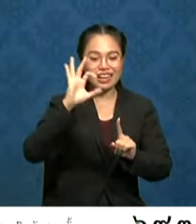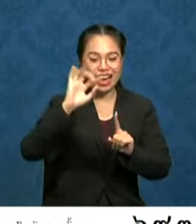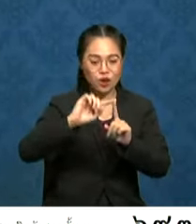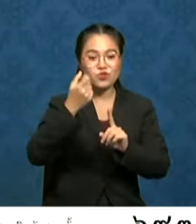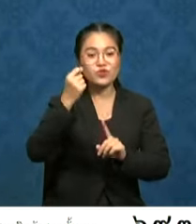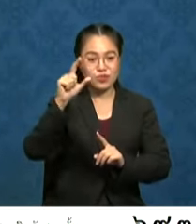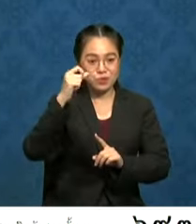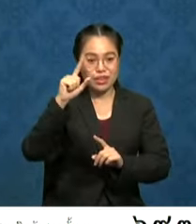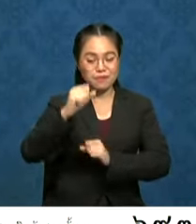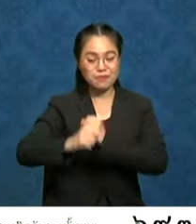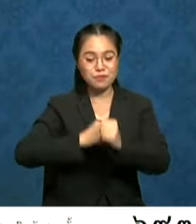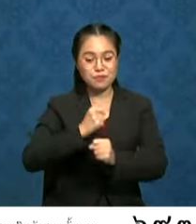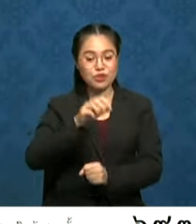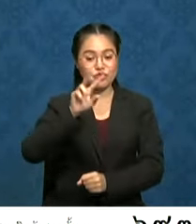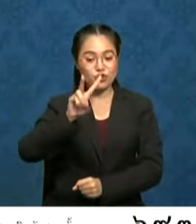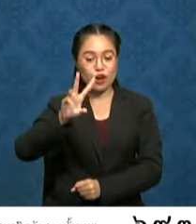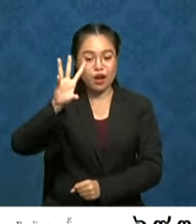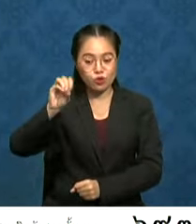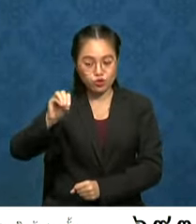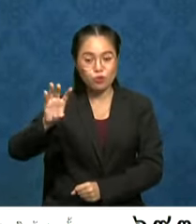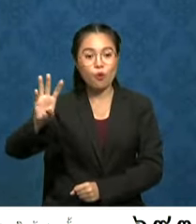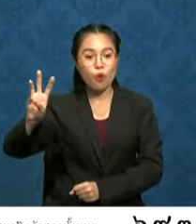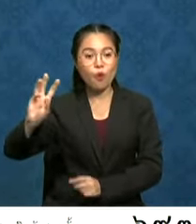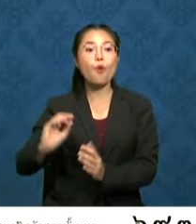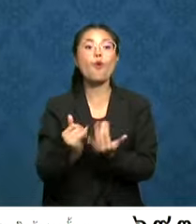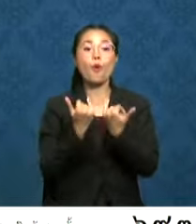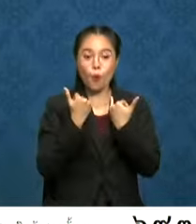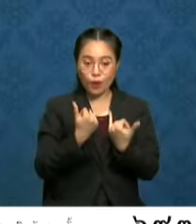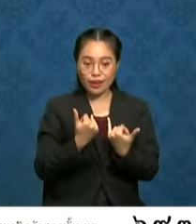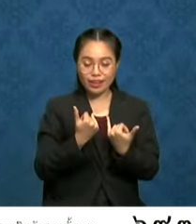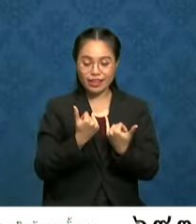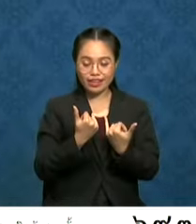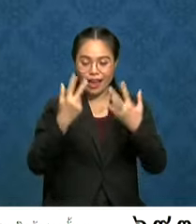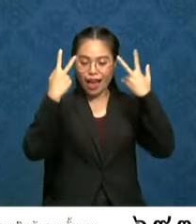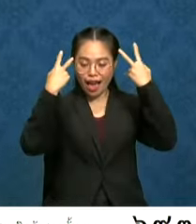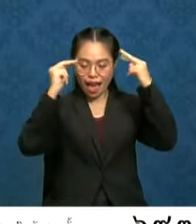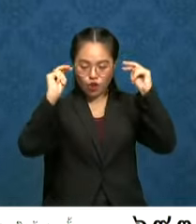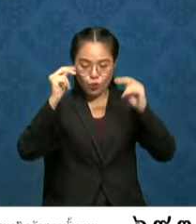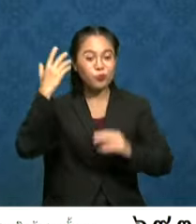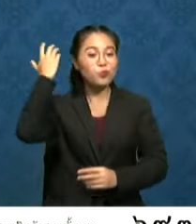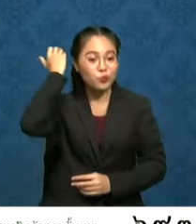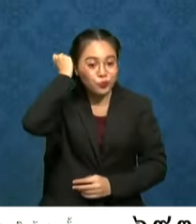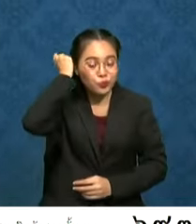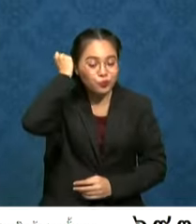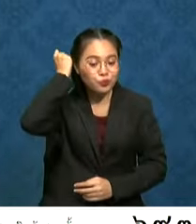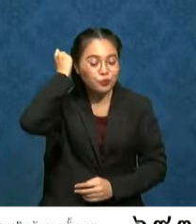2566วันนี้ครับคณะรัฐมนตรีของคุณแพทองธารชินวัตร 12กันยายน